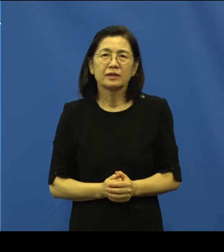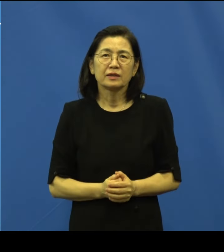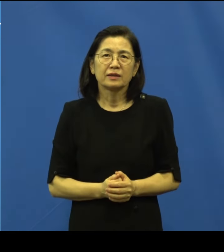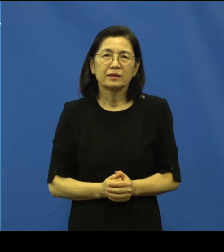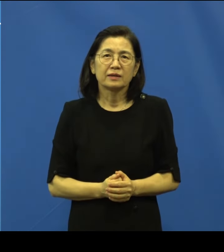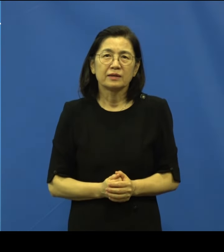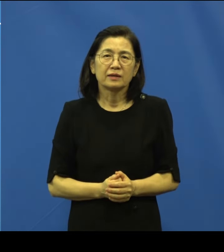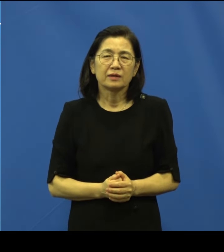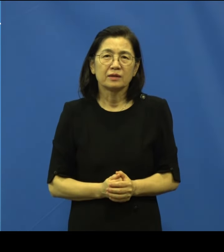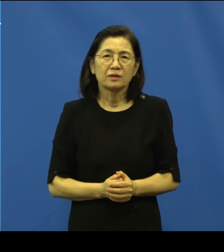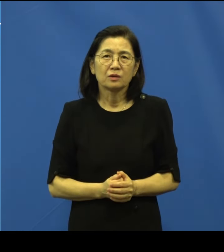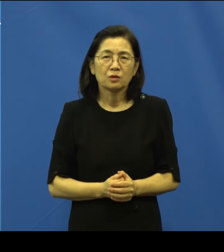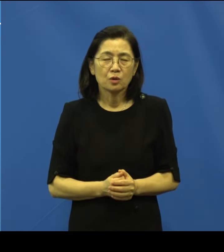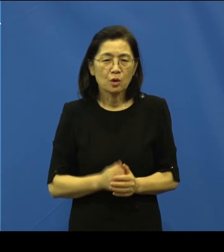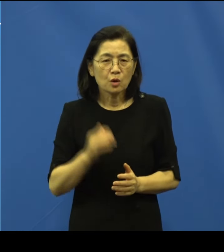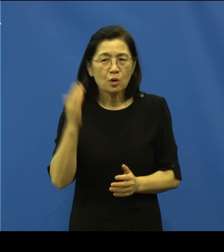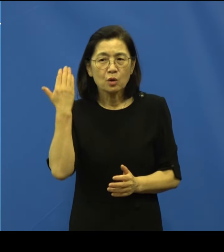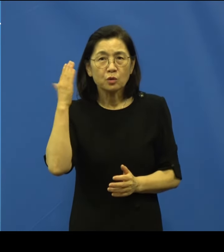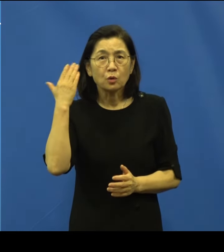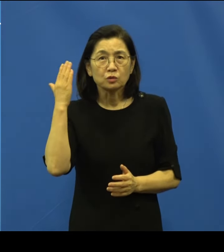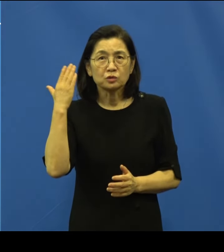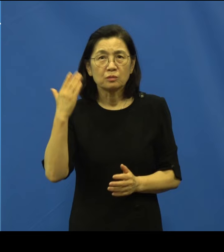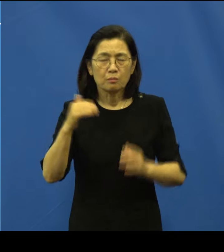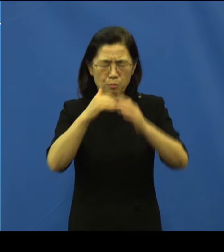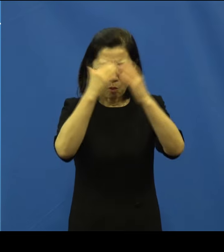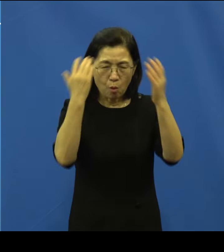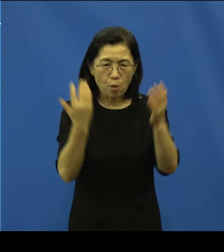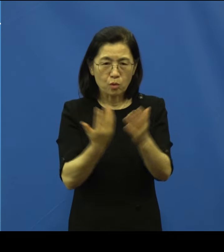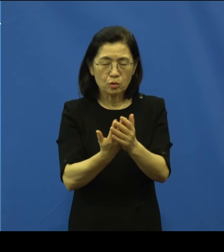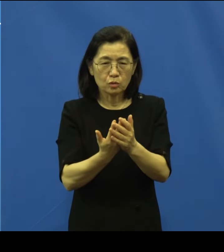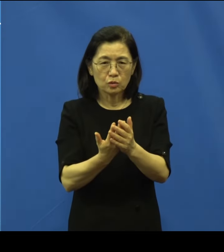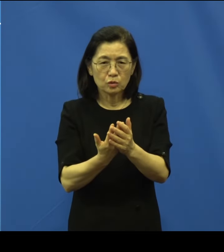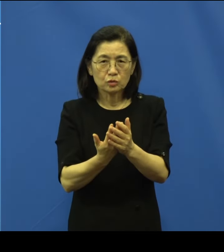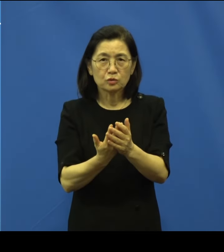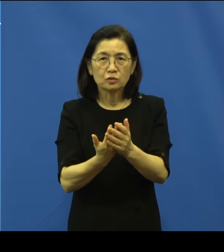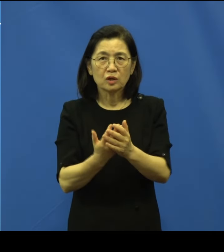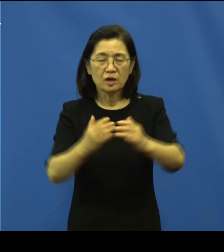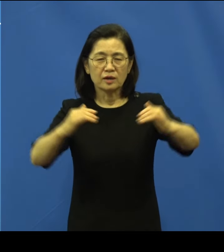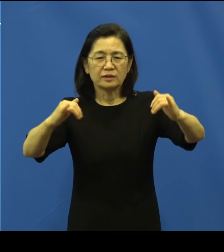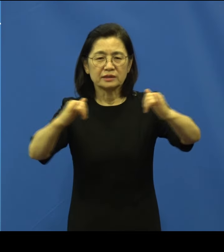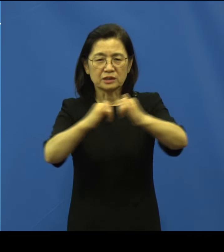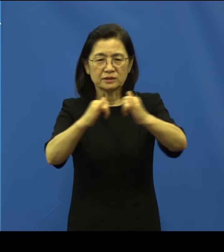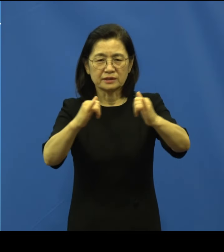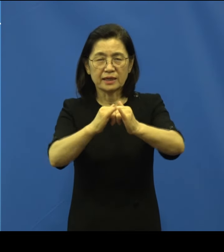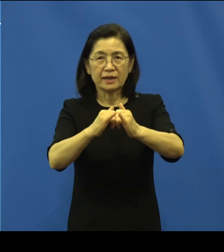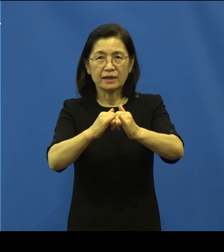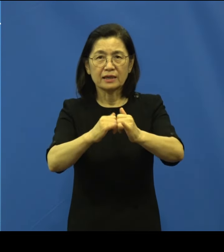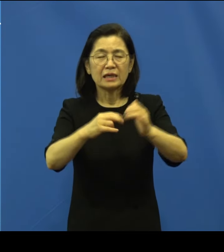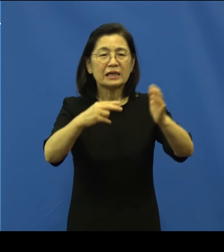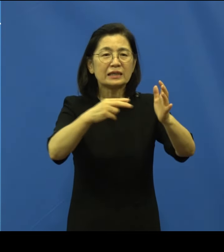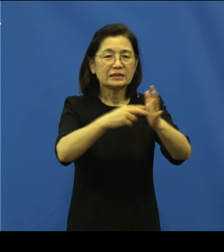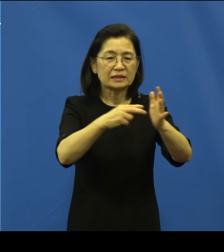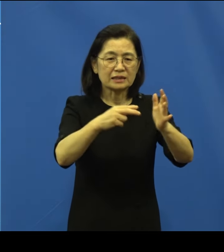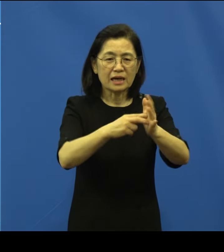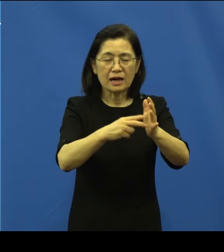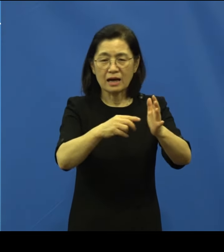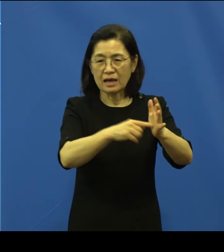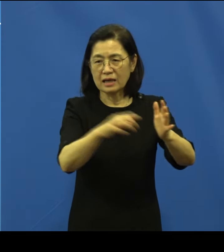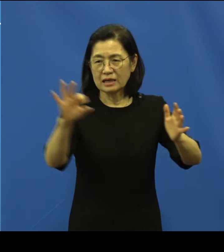걸 정보를, 요즘은 모든 정보, 요번에 중동전도 마찬가지죠. 시리아, 뭐 이란 공격이